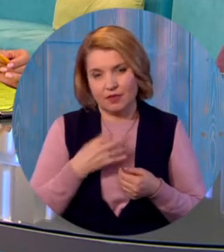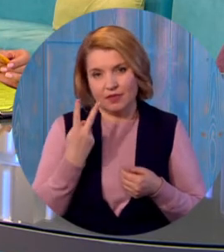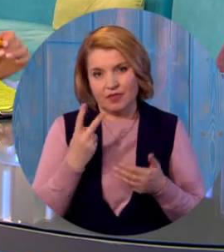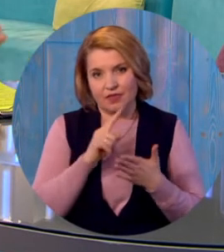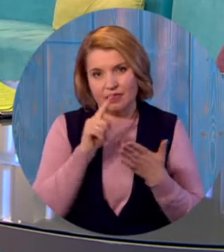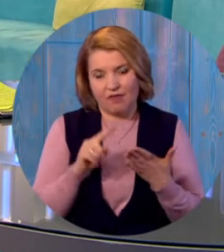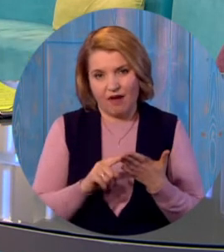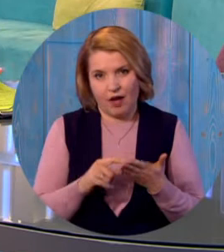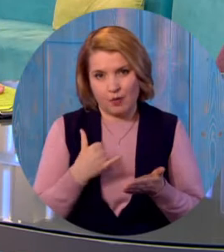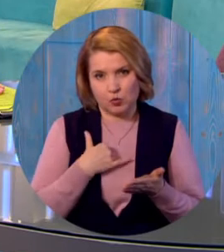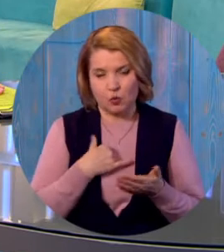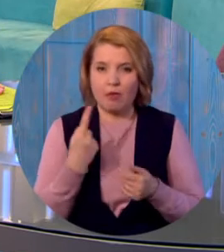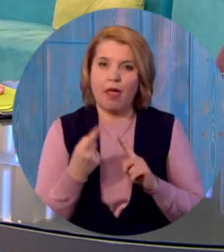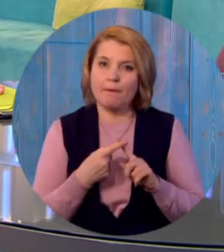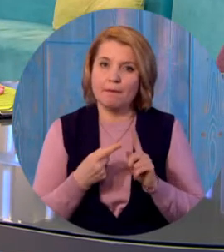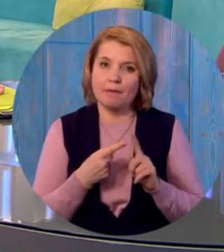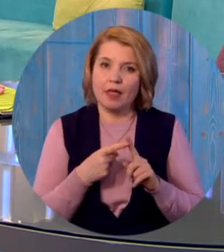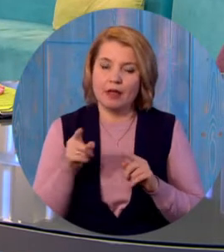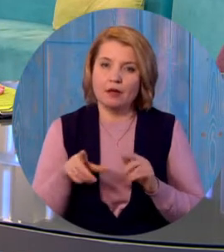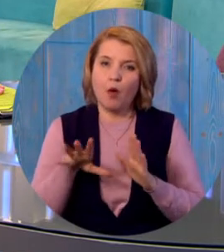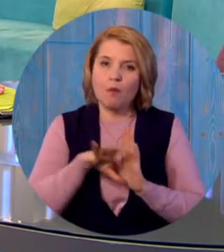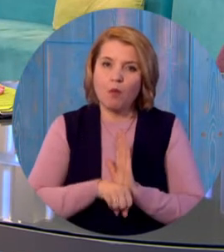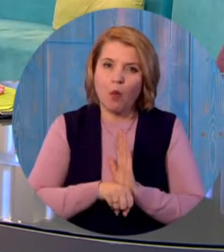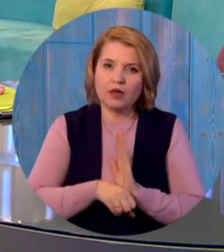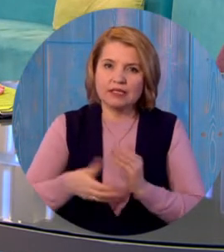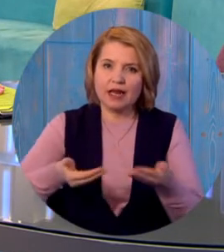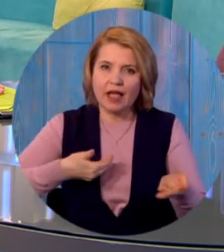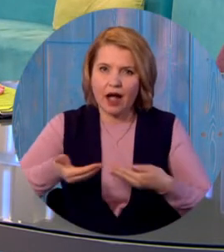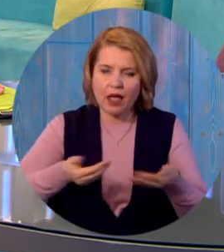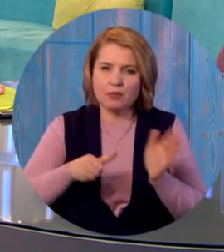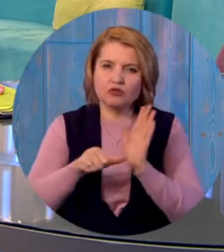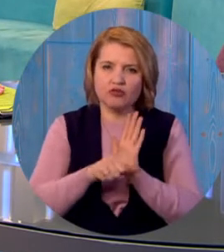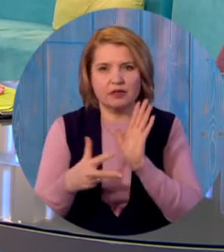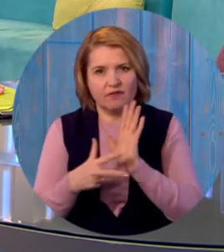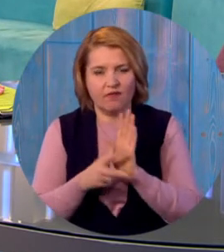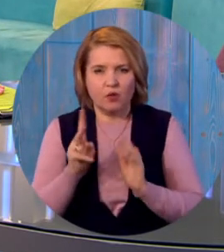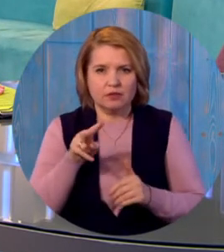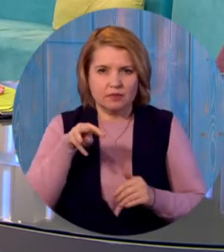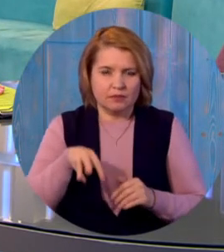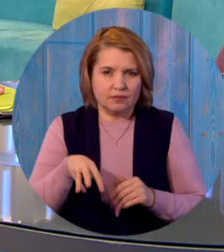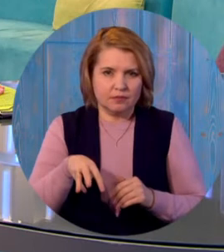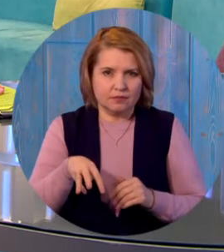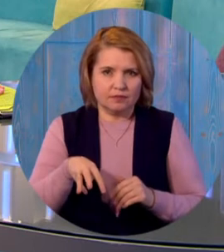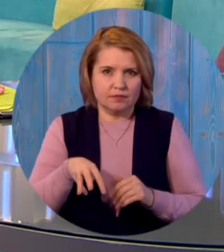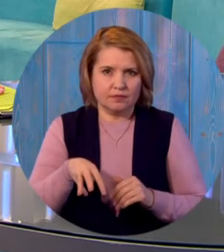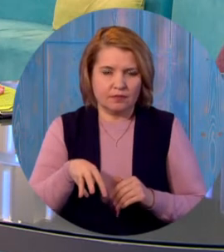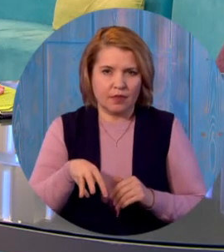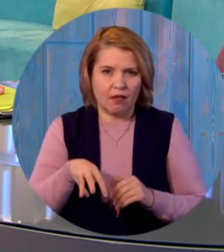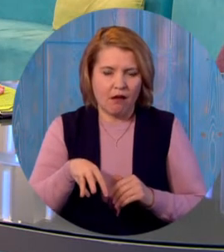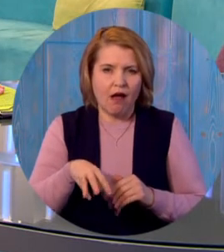вопросика. Первый. После ходьбы 6-8 километров резкий прилив